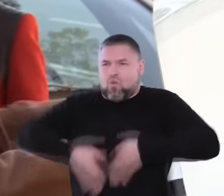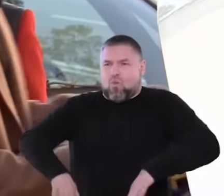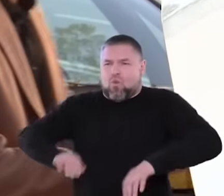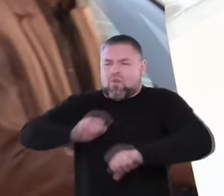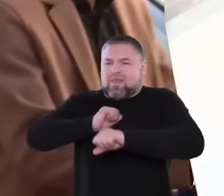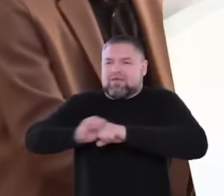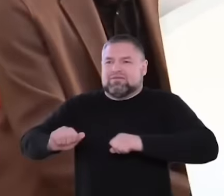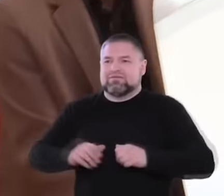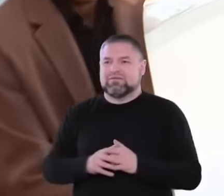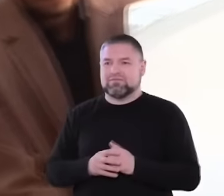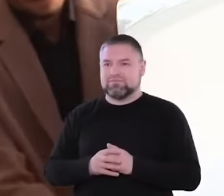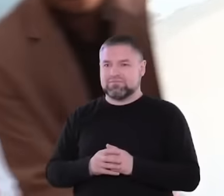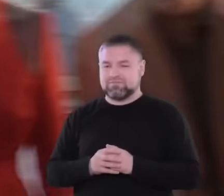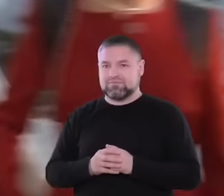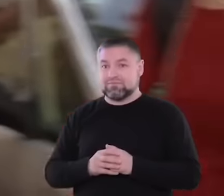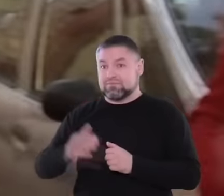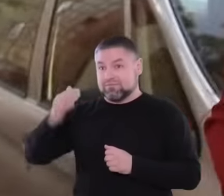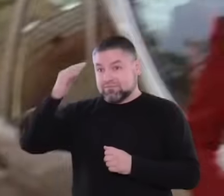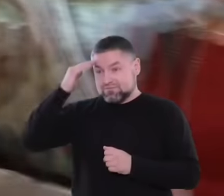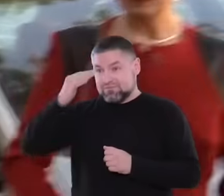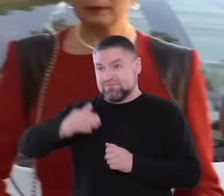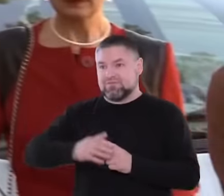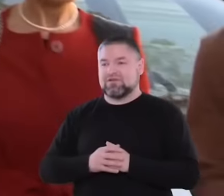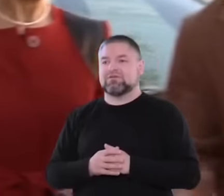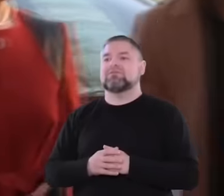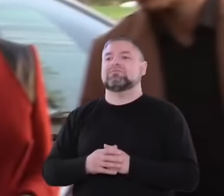głodna. O, siema stary. O, siema.